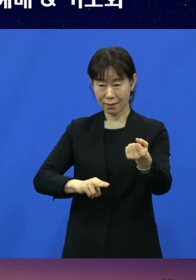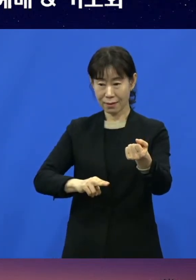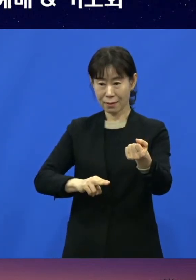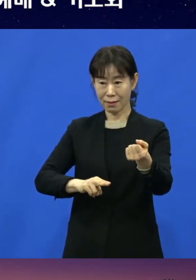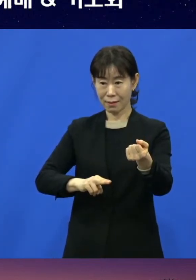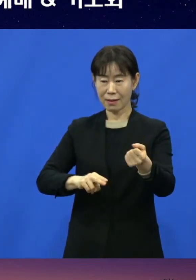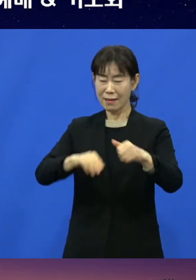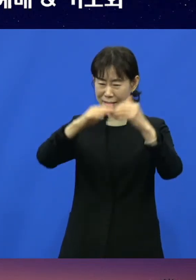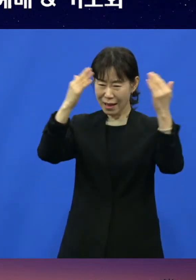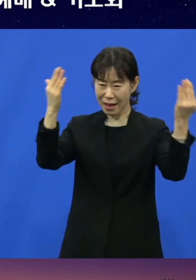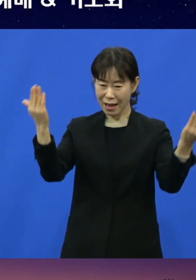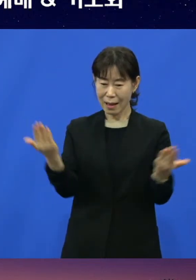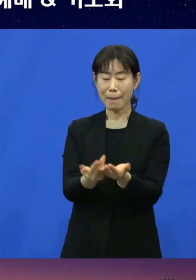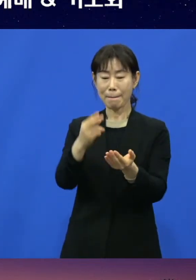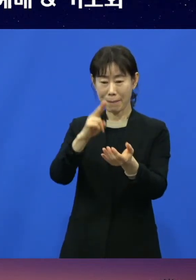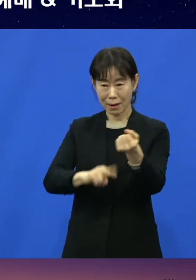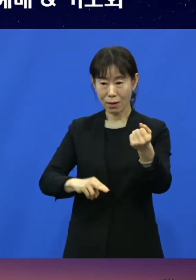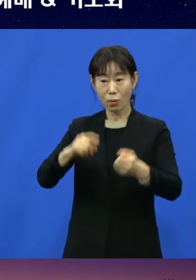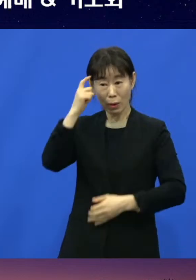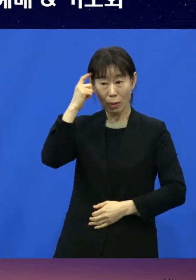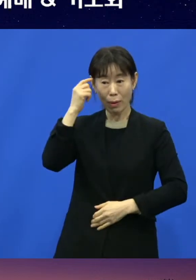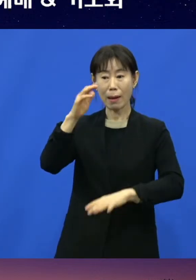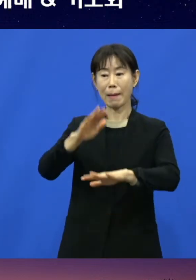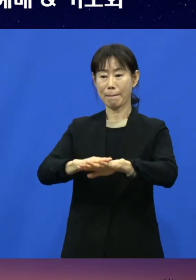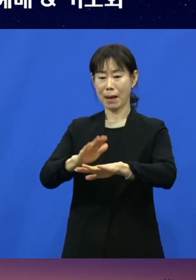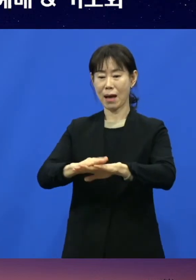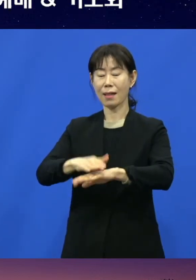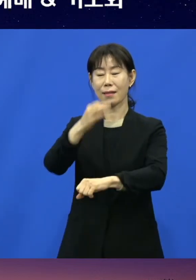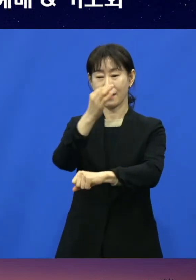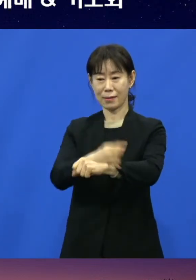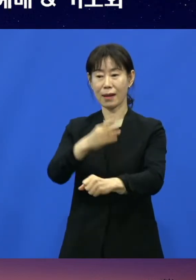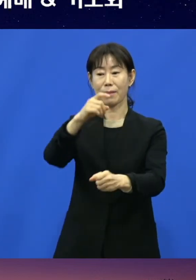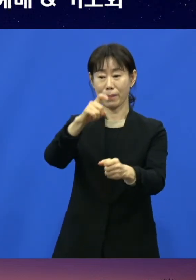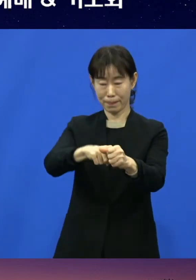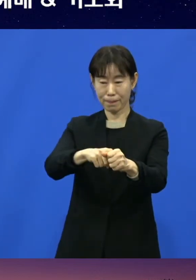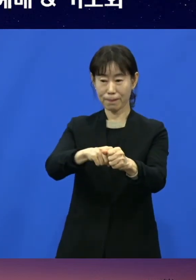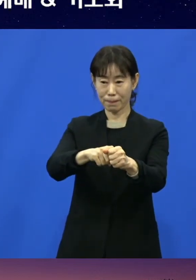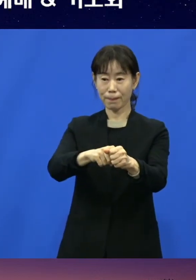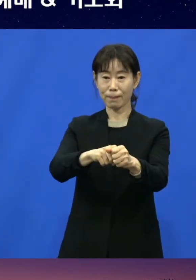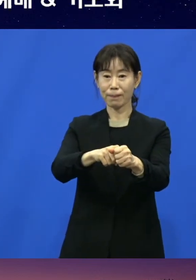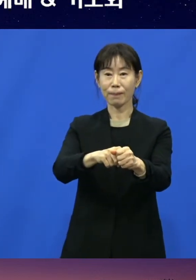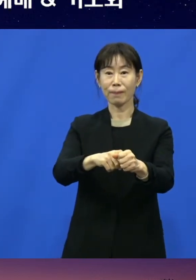다 팔았어요. 왜? 그 밭을 사기 위해서. 보화가 있는 밭을 사기 위해서.